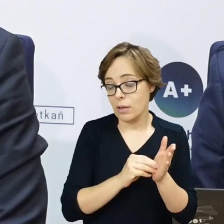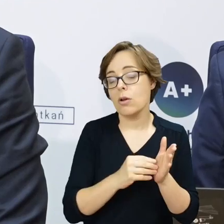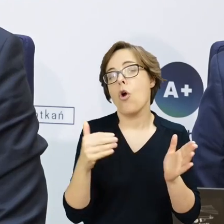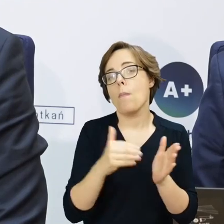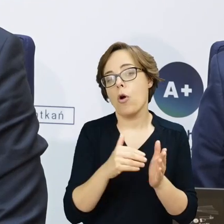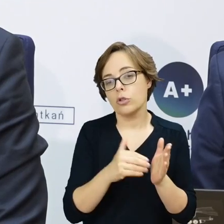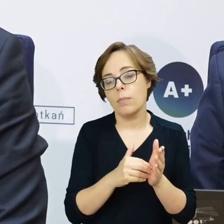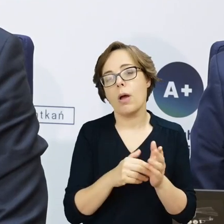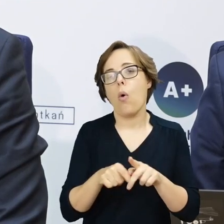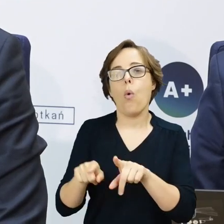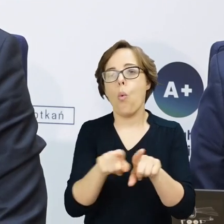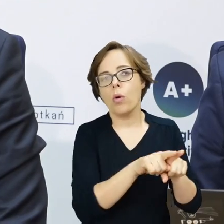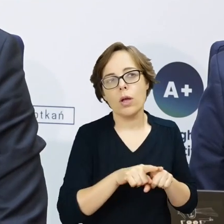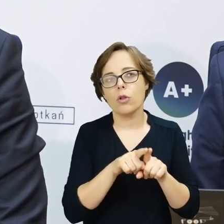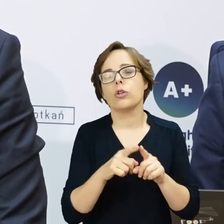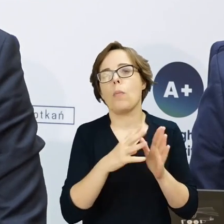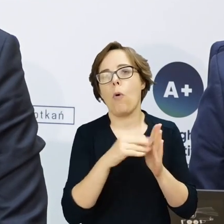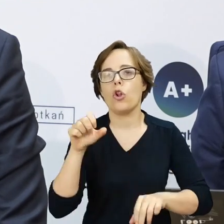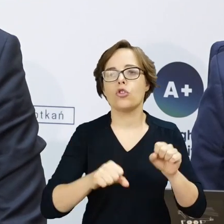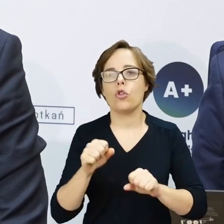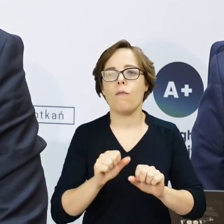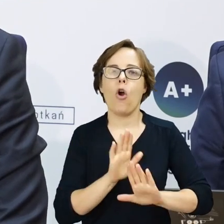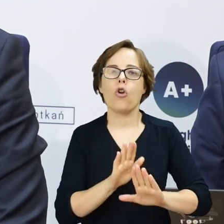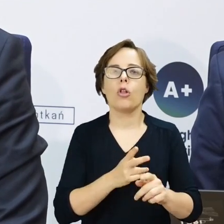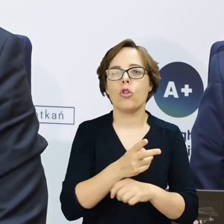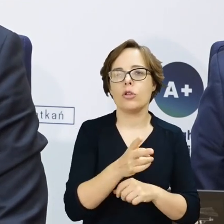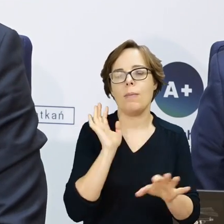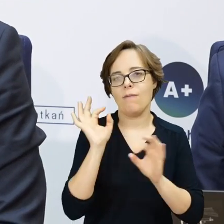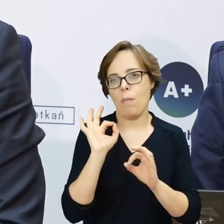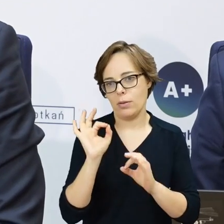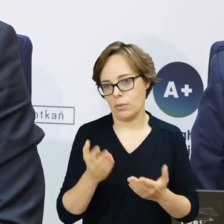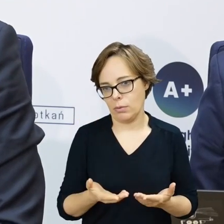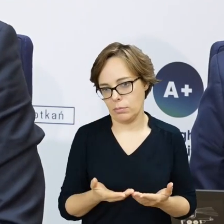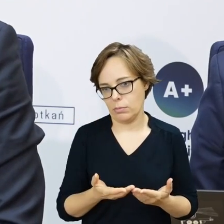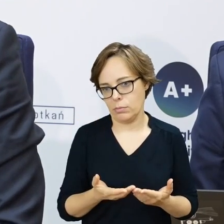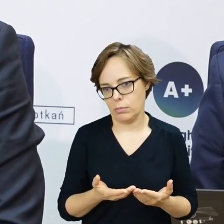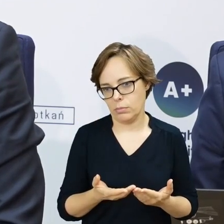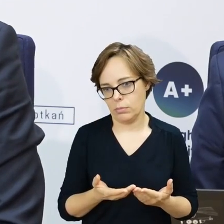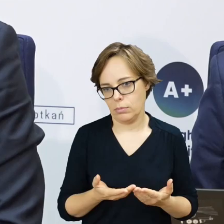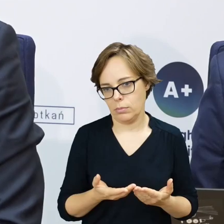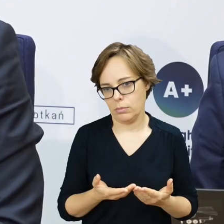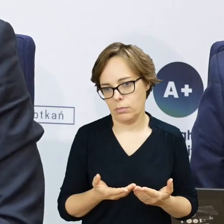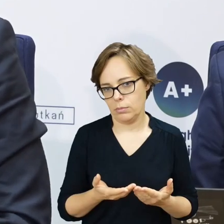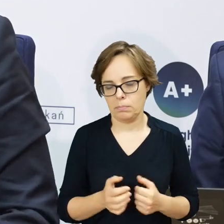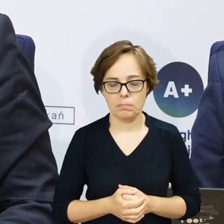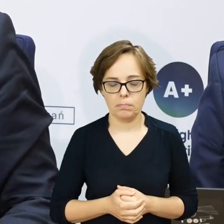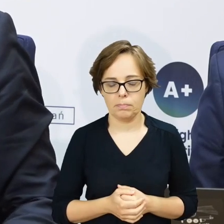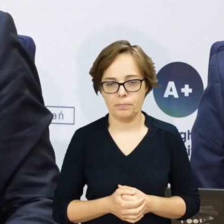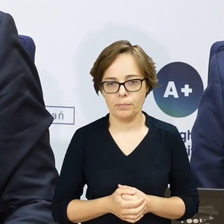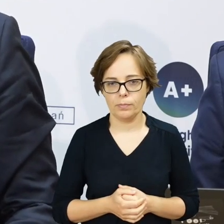sądowej ochrony dostępu do informacji. I z